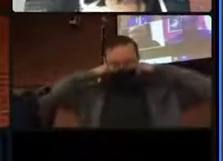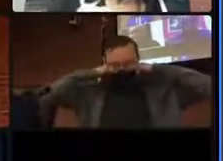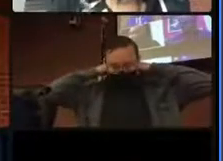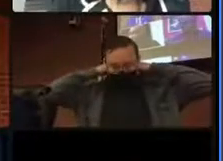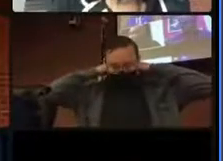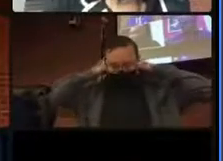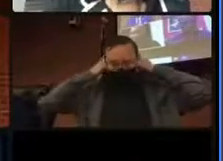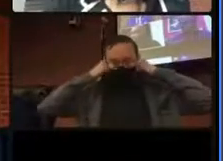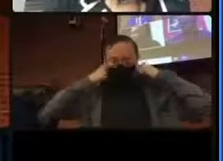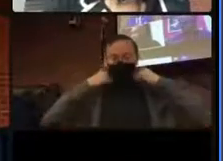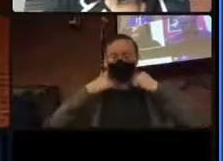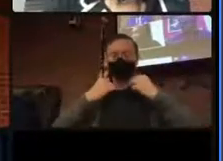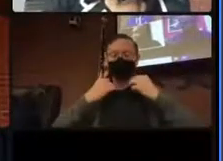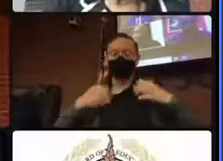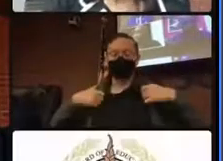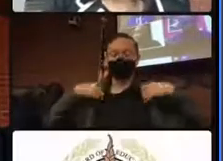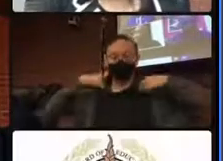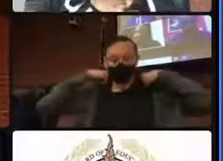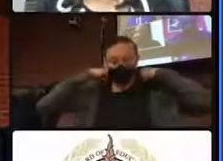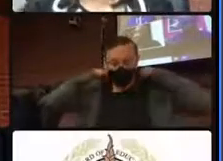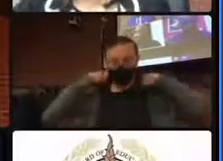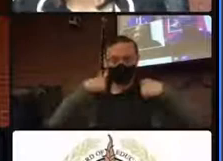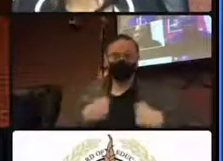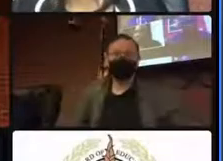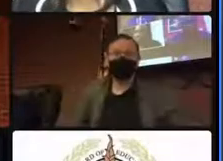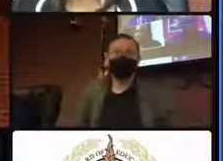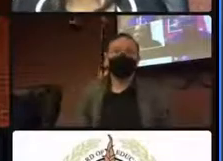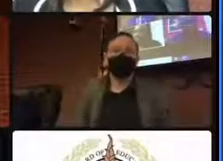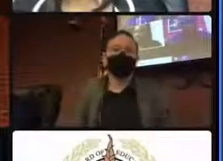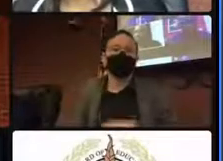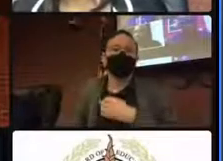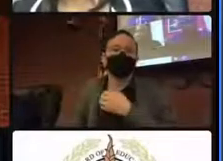ningependa kushukuru sana kwa wasilisho lako. Asante.